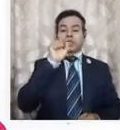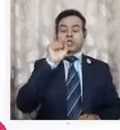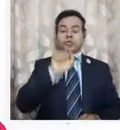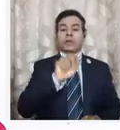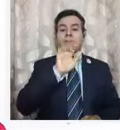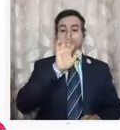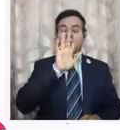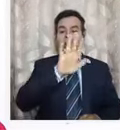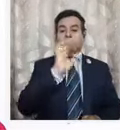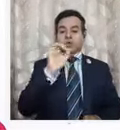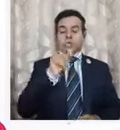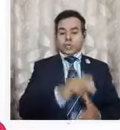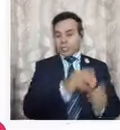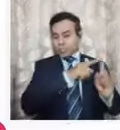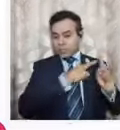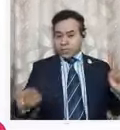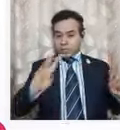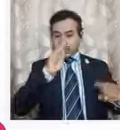24 ঘন্টায় শনাক্তের হার